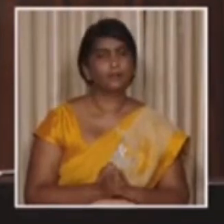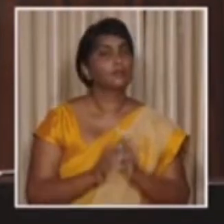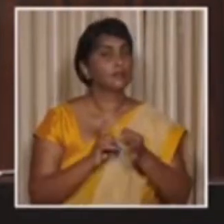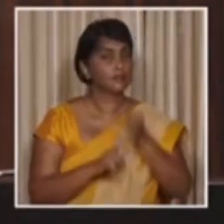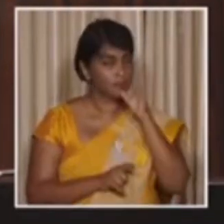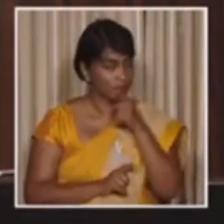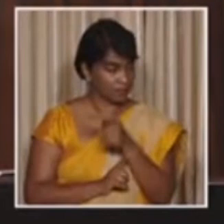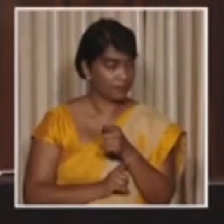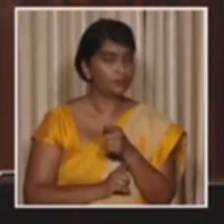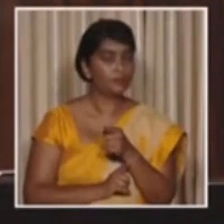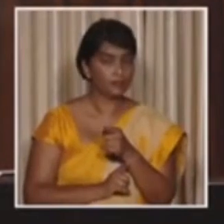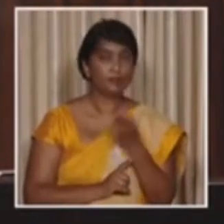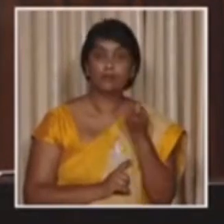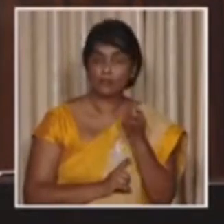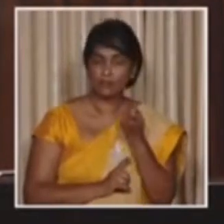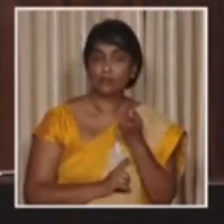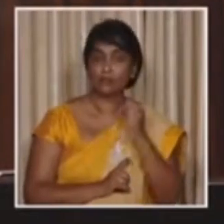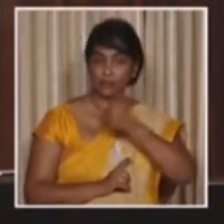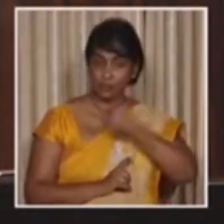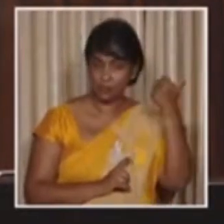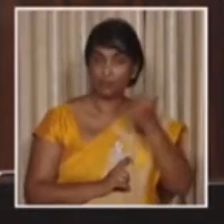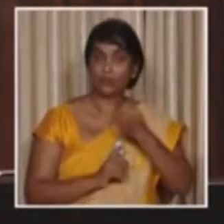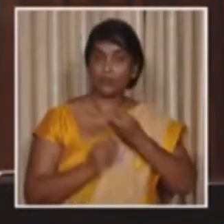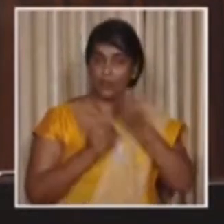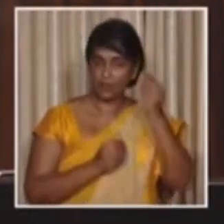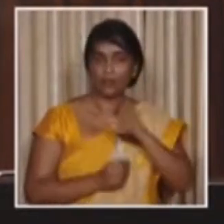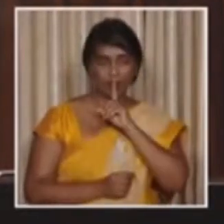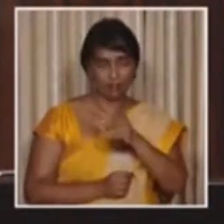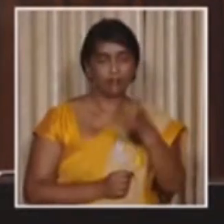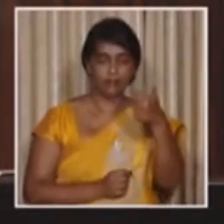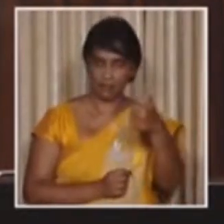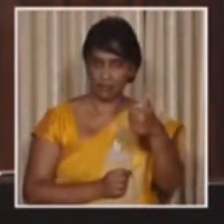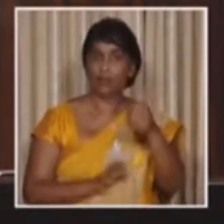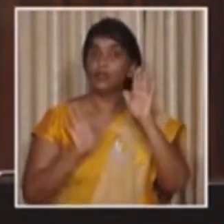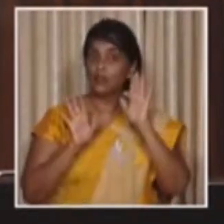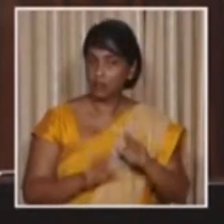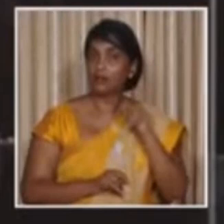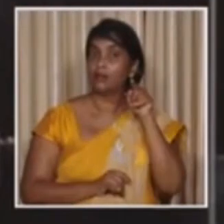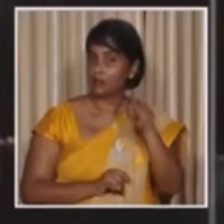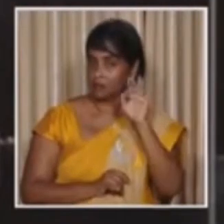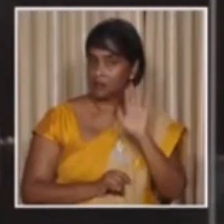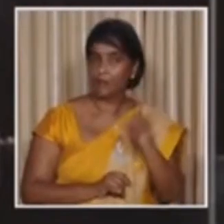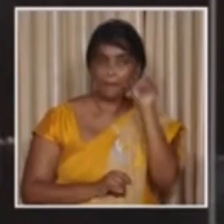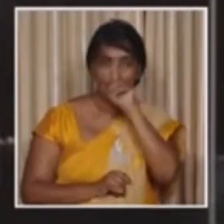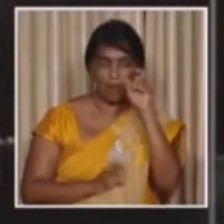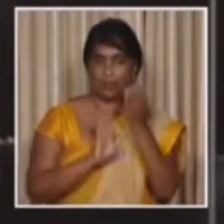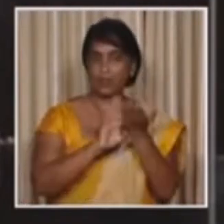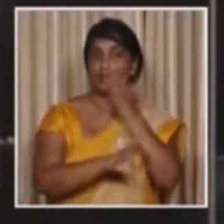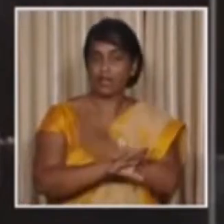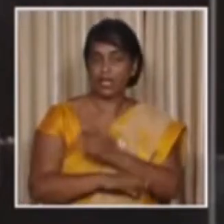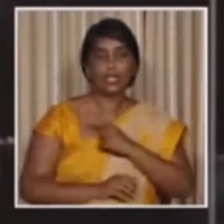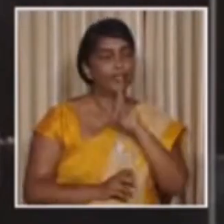ජනාධිපතිතුමනි, ඔබතුමා ආර්ථිකය ගැන මුල් තැන ආර්ථිකයට දෙනවා කියලා ඔබතුමා කිව්වා, හොඳයි. හැබැයි ඔබතුමාගෙන් මාස දෙකකට කලින් අපි